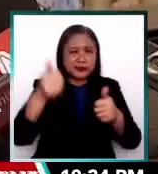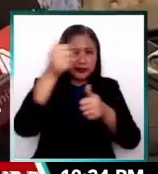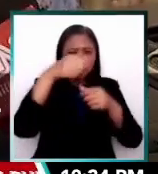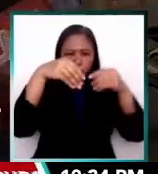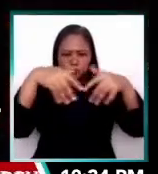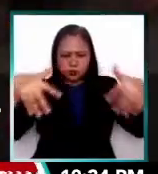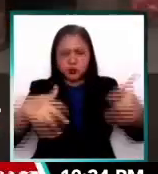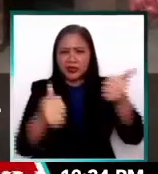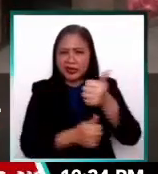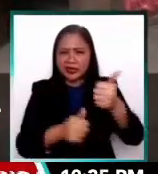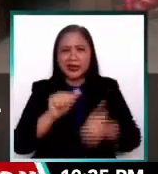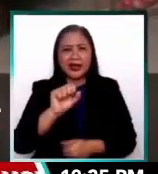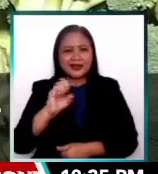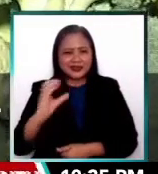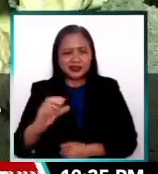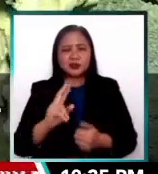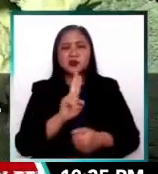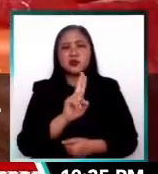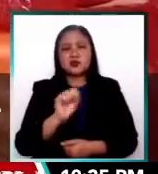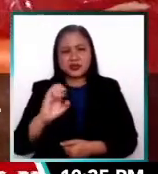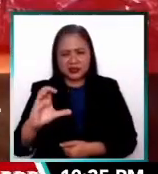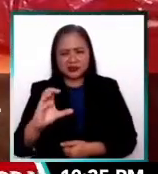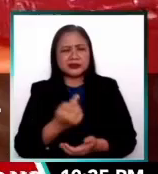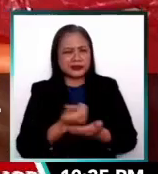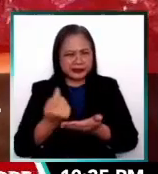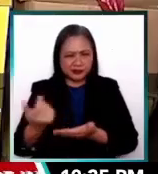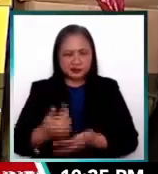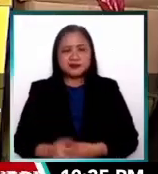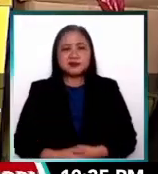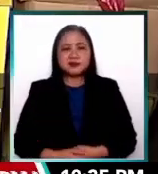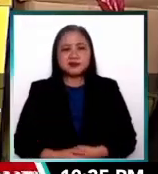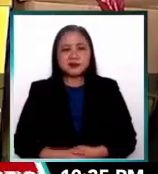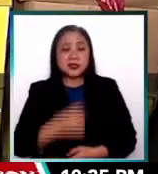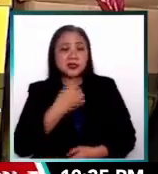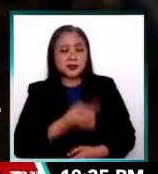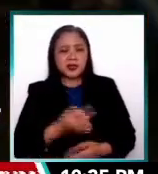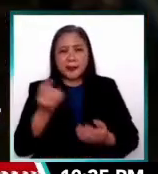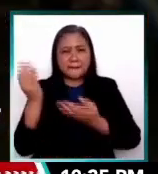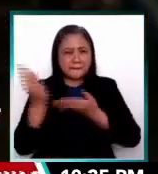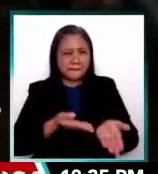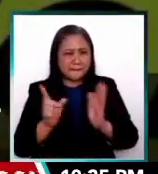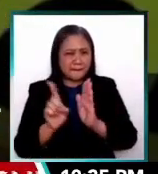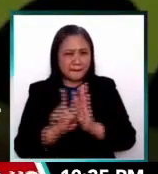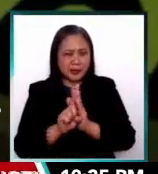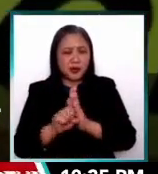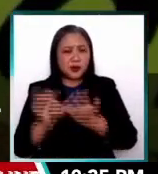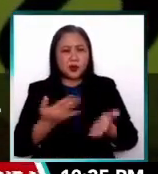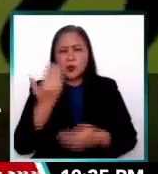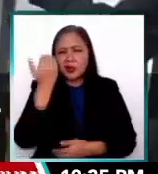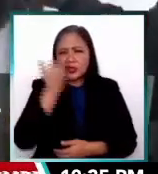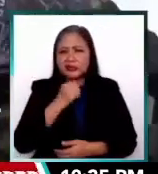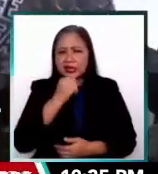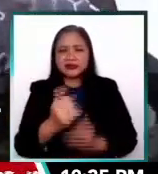and the USEC. Base sa investigasyon ng komite, nakakalusot daw ang smuggled products dahil kulang at hindi pa rin fully digitalized